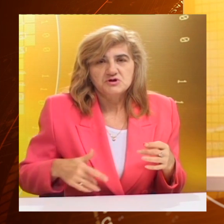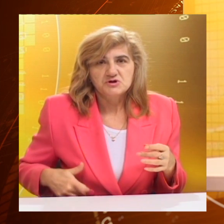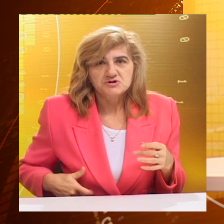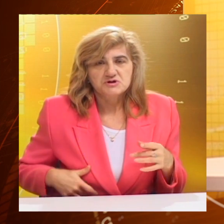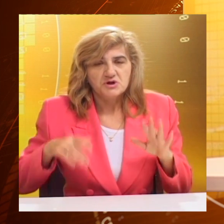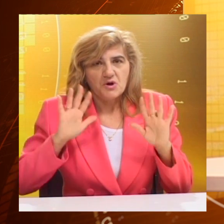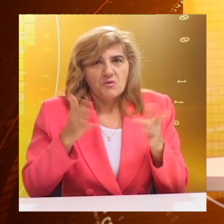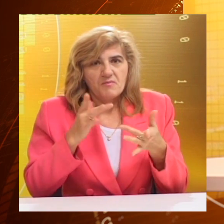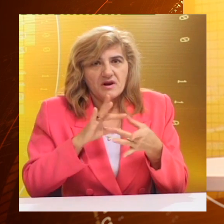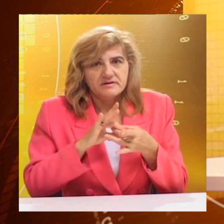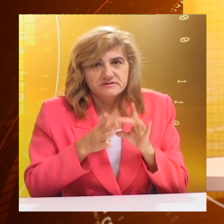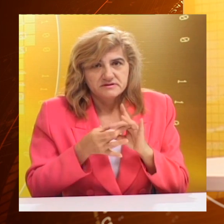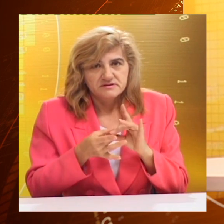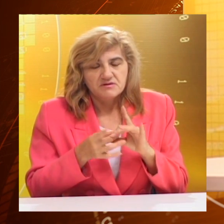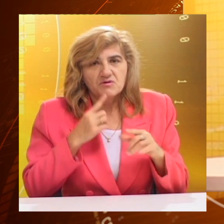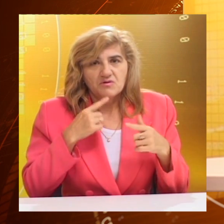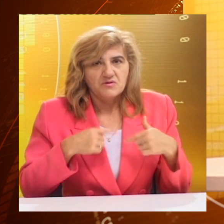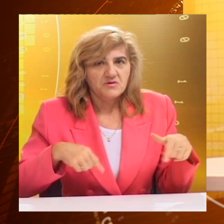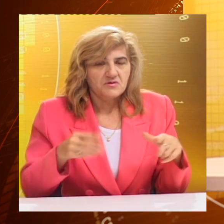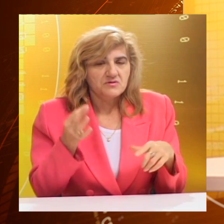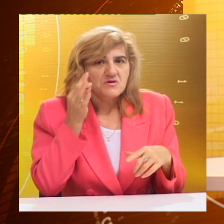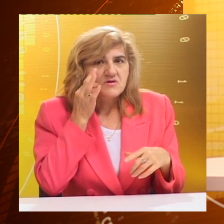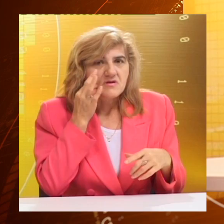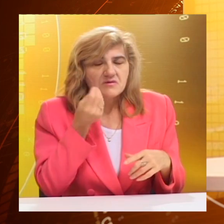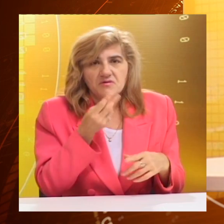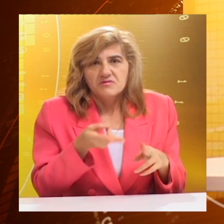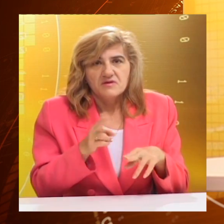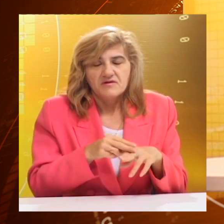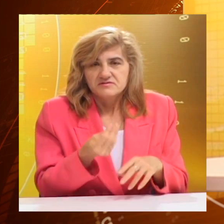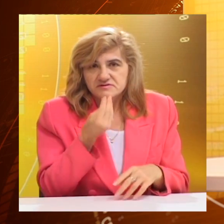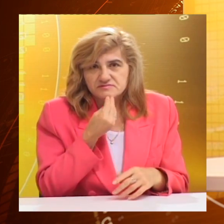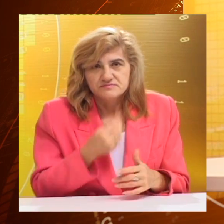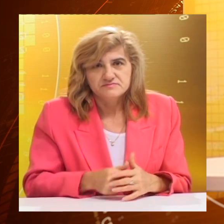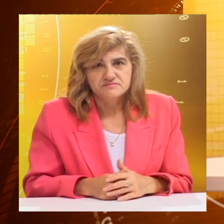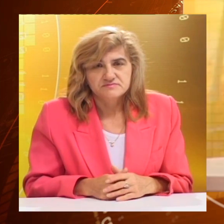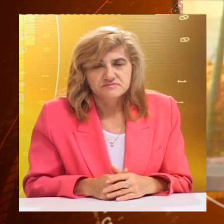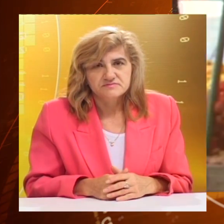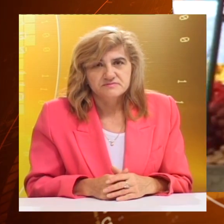lečenja čira na želucu i upale debelog creva. Kod nas se najviše jede kiseli kupus.